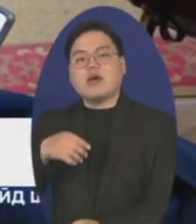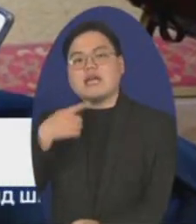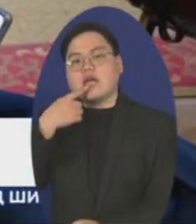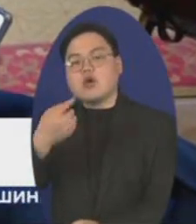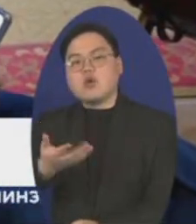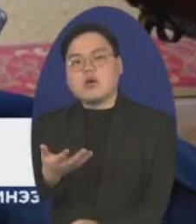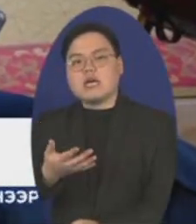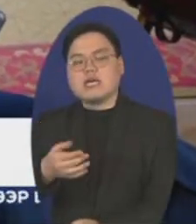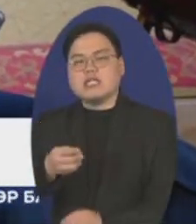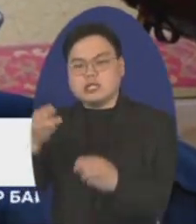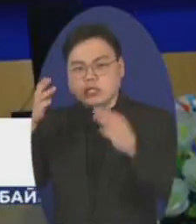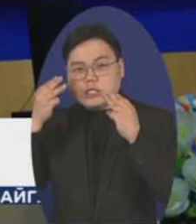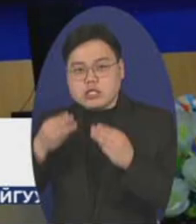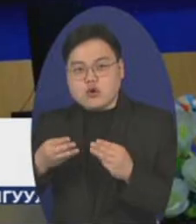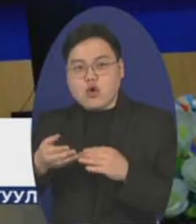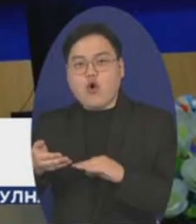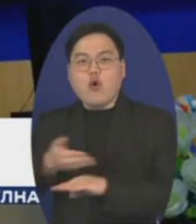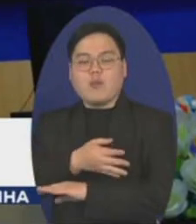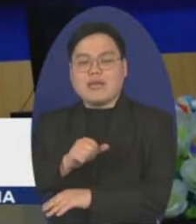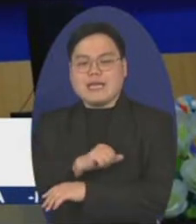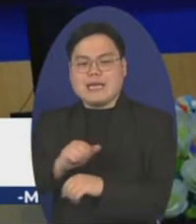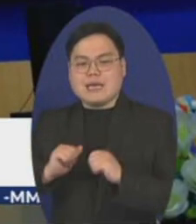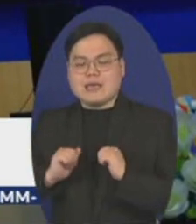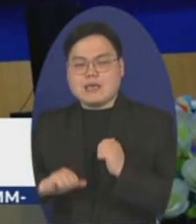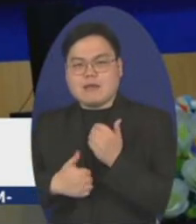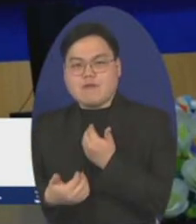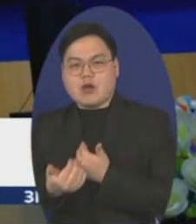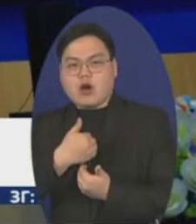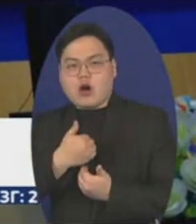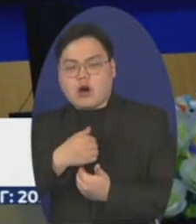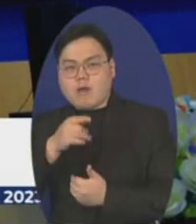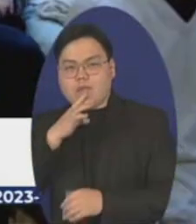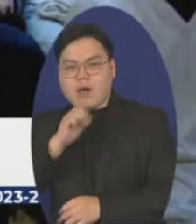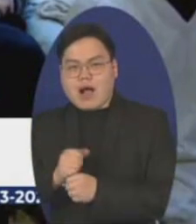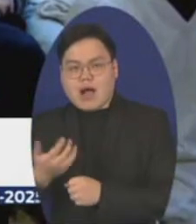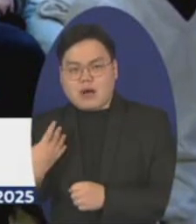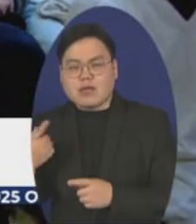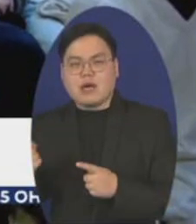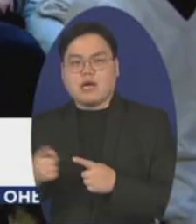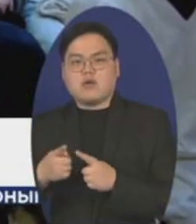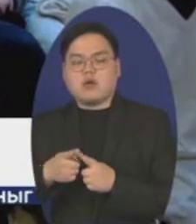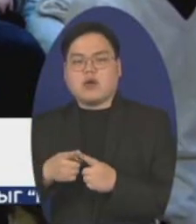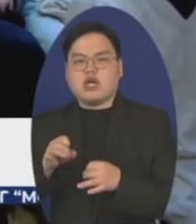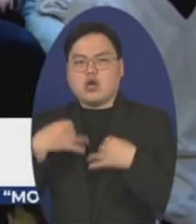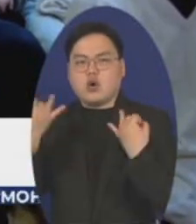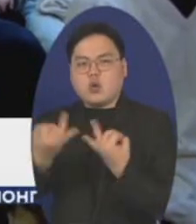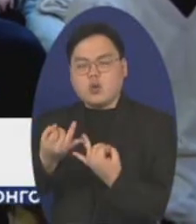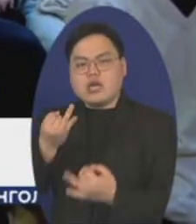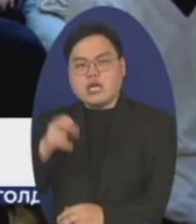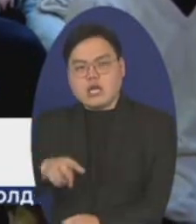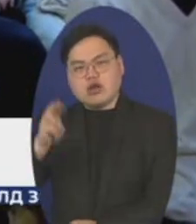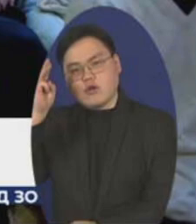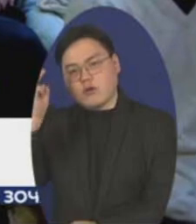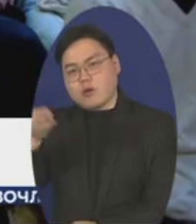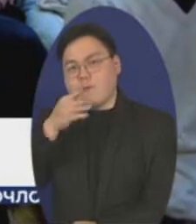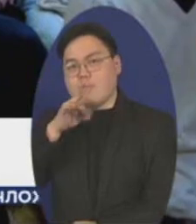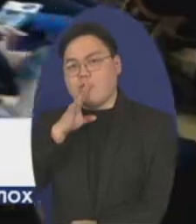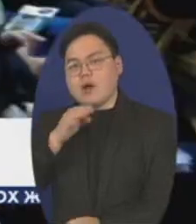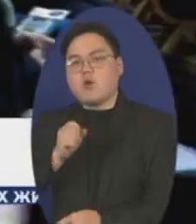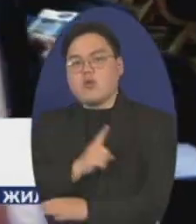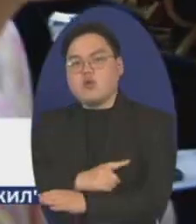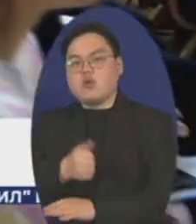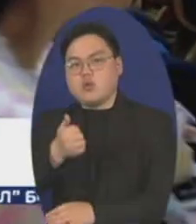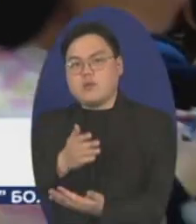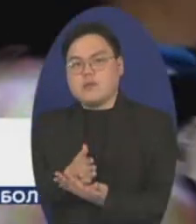түвшинд иргэдийн оролцоог нэмэгдүүлснээр хэвтэй хариуцлагын тогтолцоог бүрдүүлж парламентийн ил тод байдлыг нэмэгдүүлэх ач холбогдолтойг онцолж